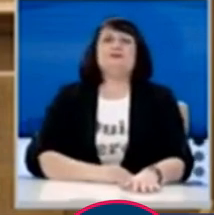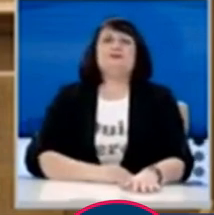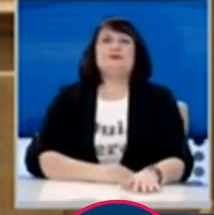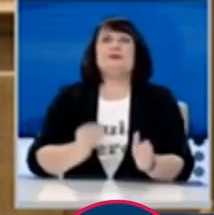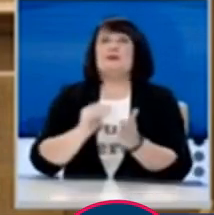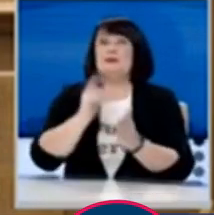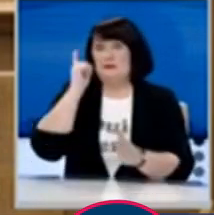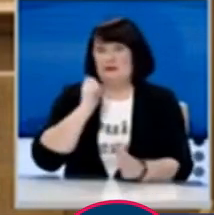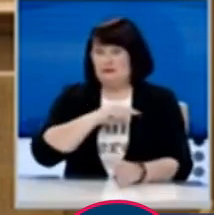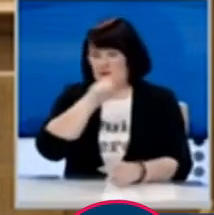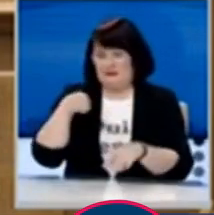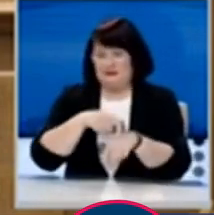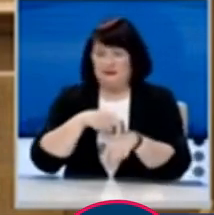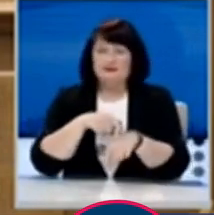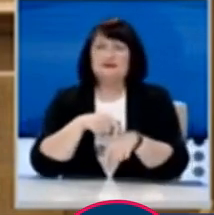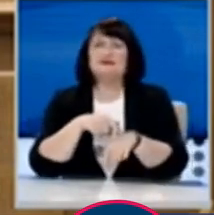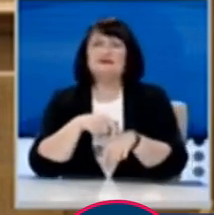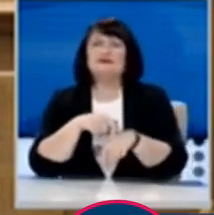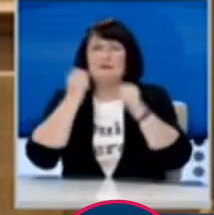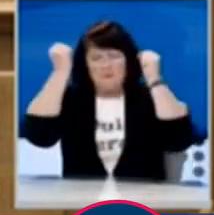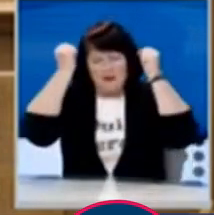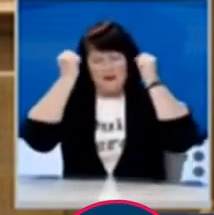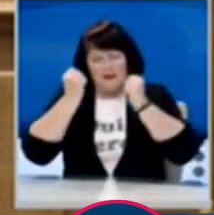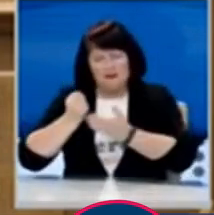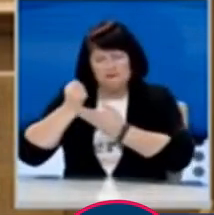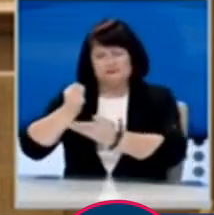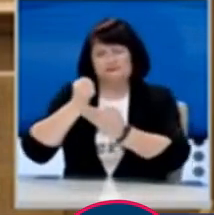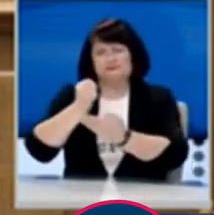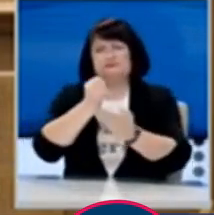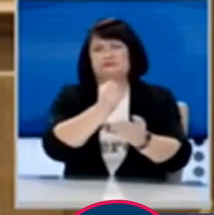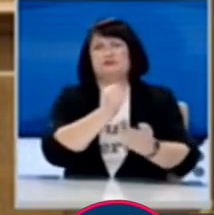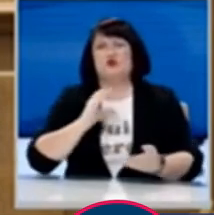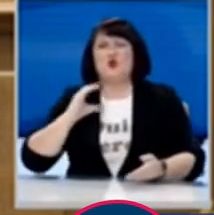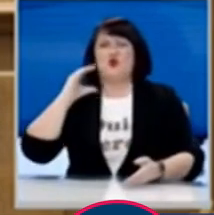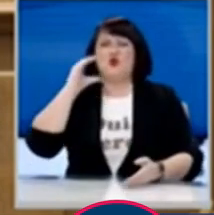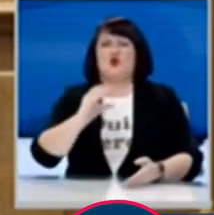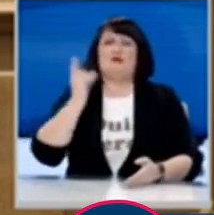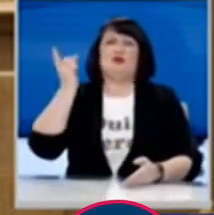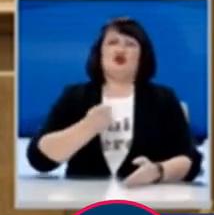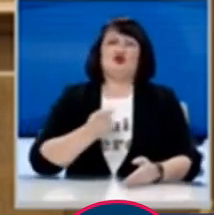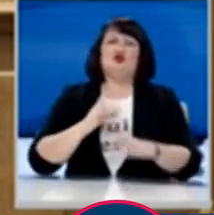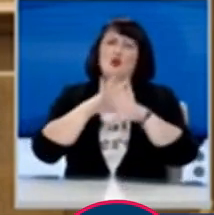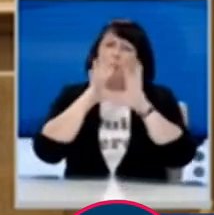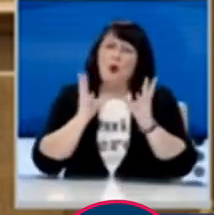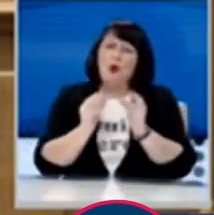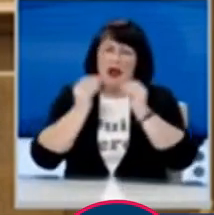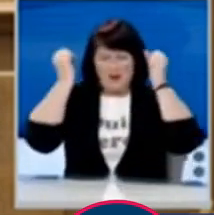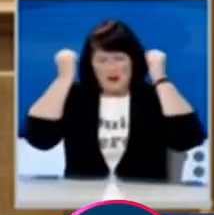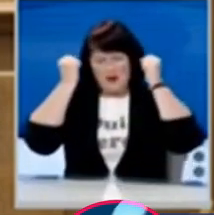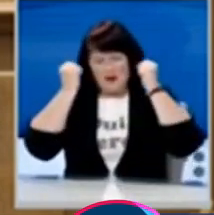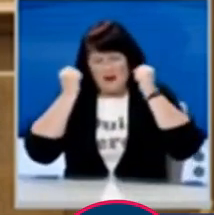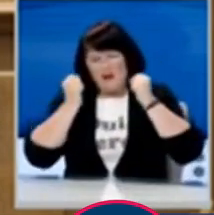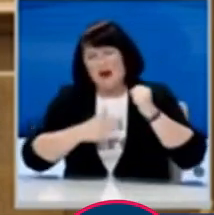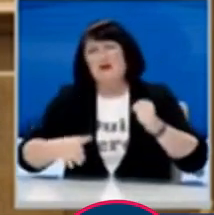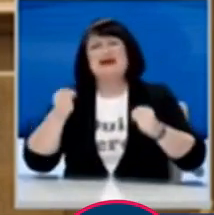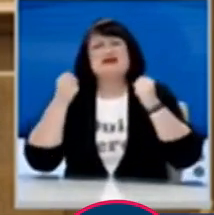Ξέρετε επίσης ότι μέχρι τώρα αποζημιώναμε στο μέγιστο ποσοστό όλες τις ζημιές.